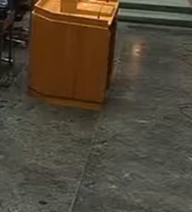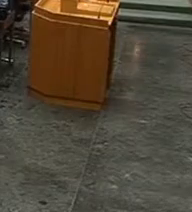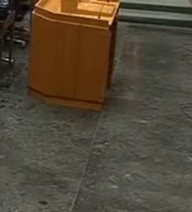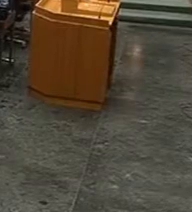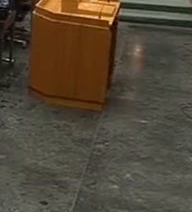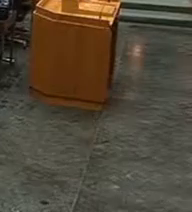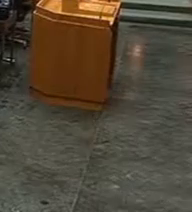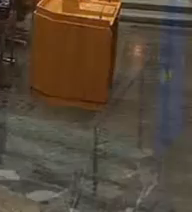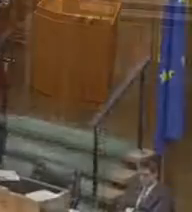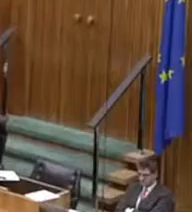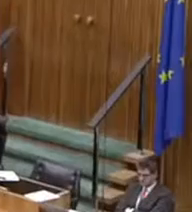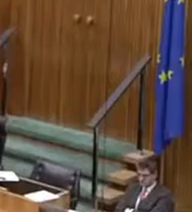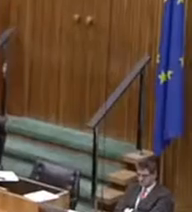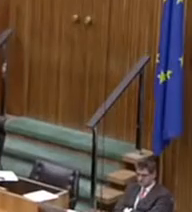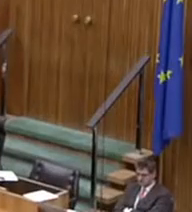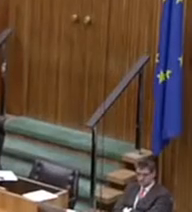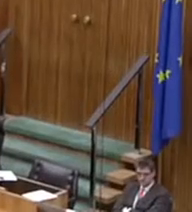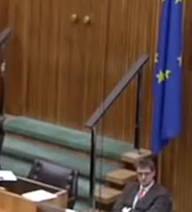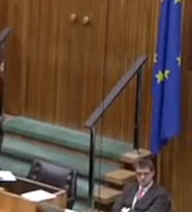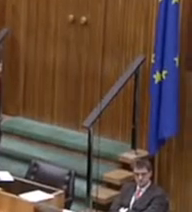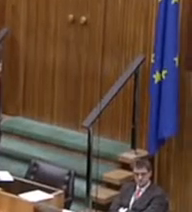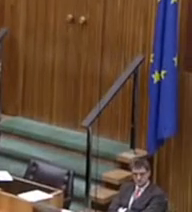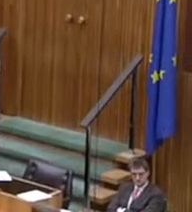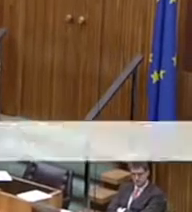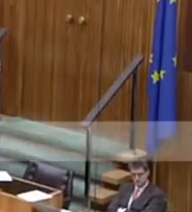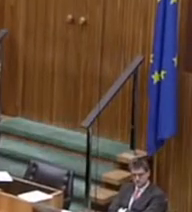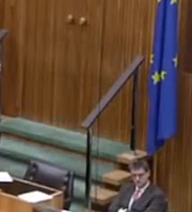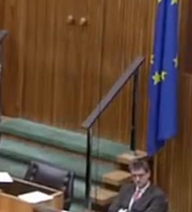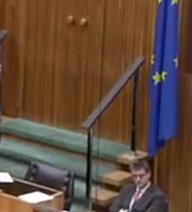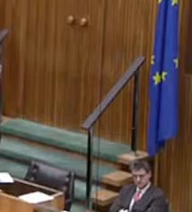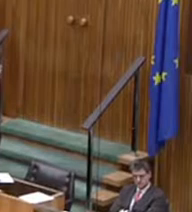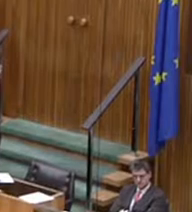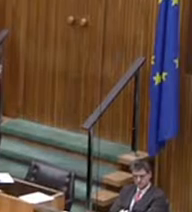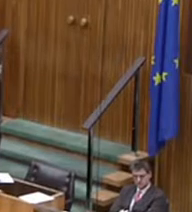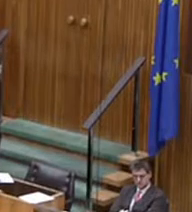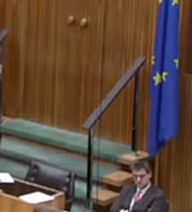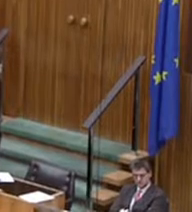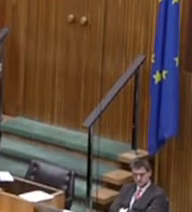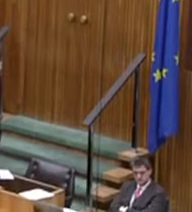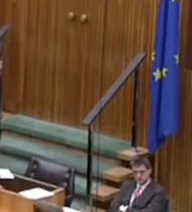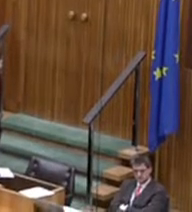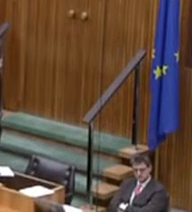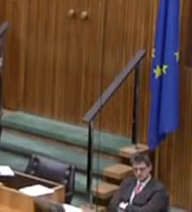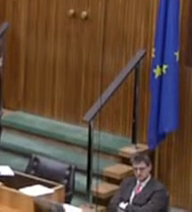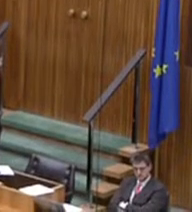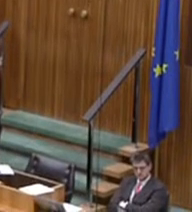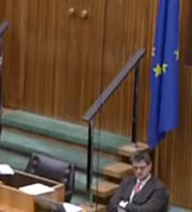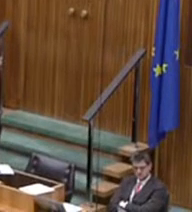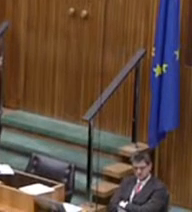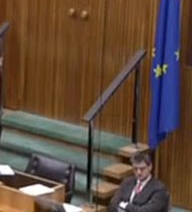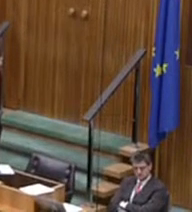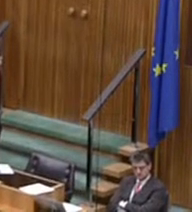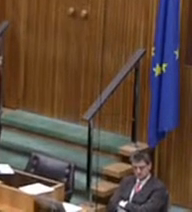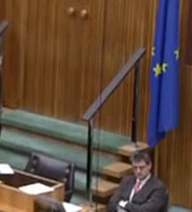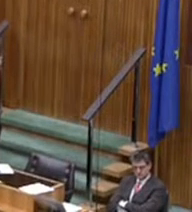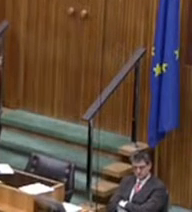und Herren, das war die heutige Live-Übertragung aus dem Parlament. ORF 2 verabschiedet sich nun von der Live-Übertragung. Bleiben Sie dran,